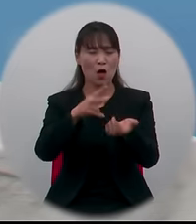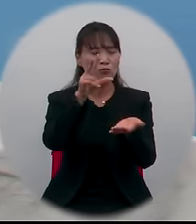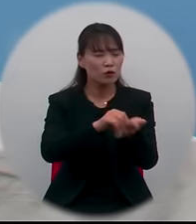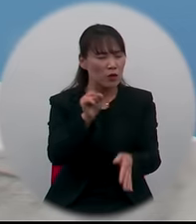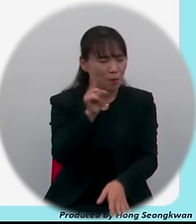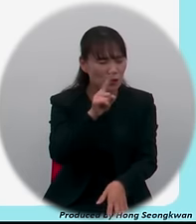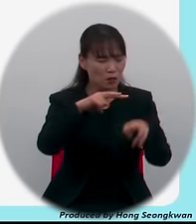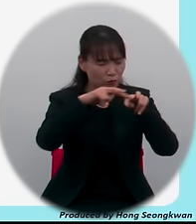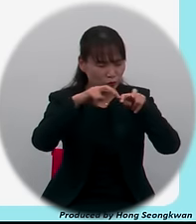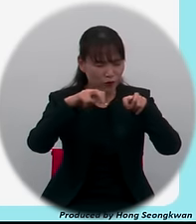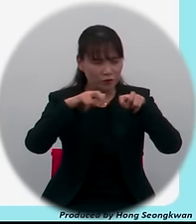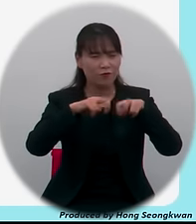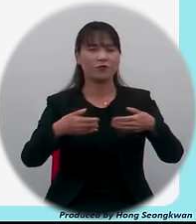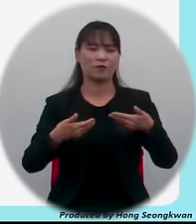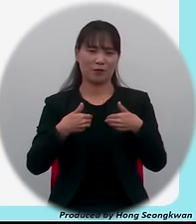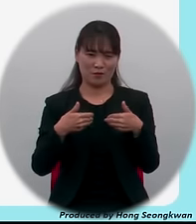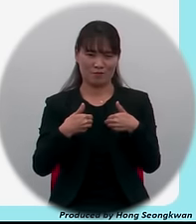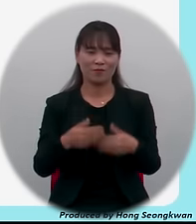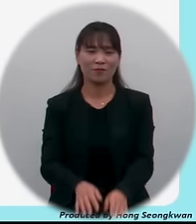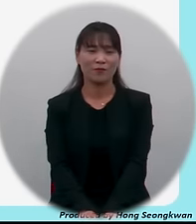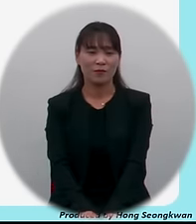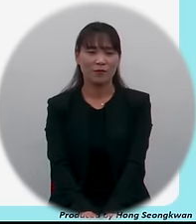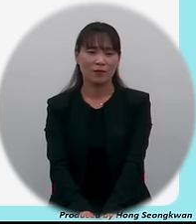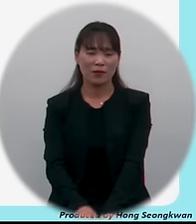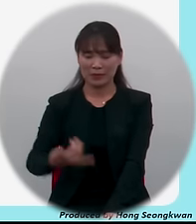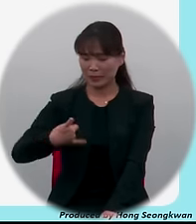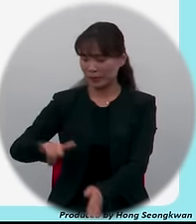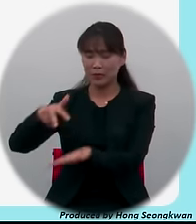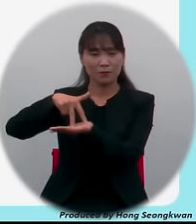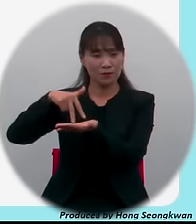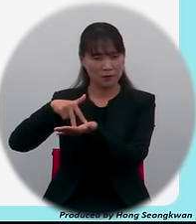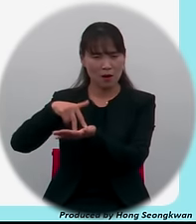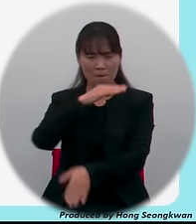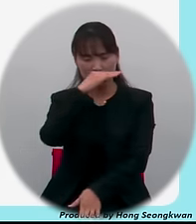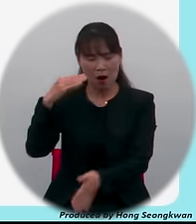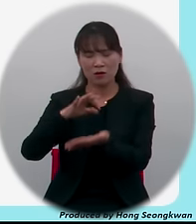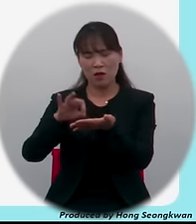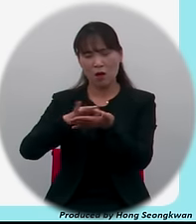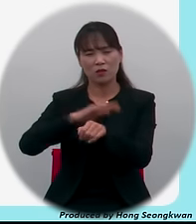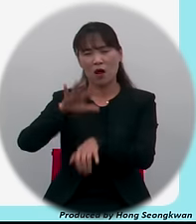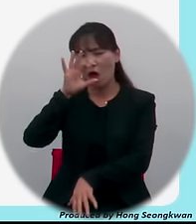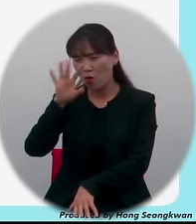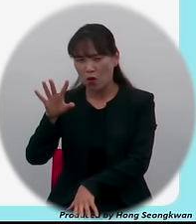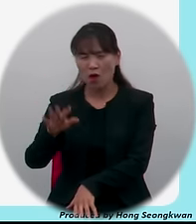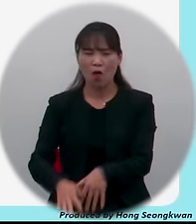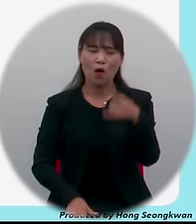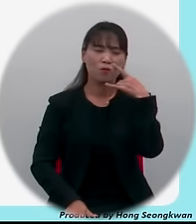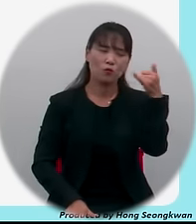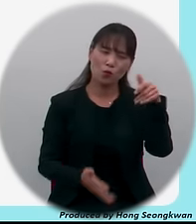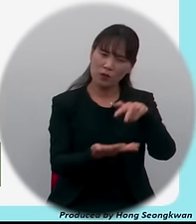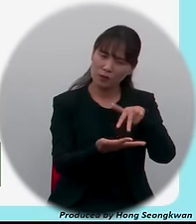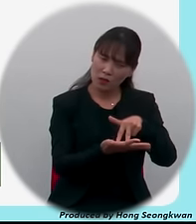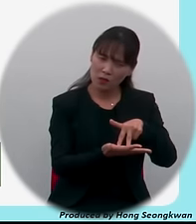번째 문제가 무엇인지를 분석해 보시는게 아주 중요합니다 자녀 입장에서는 바른 사용이 잘 안 되는